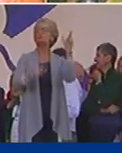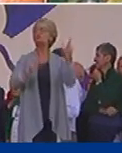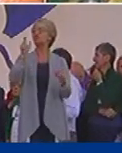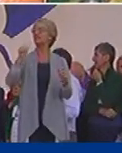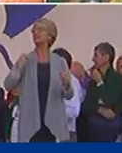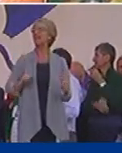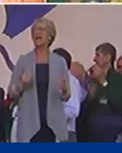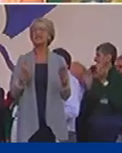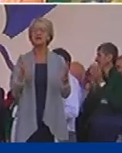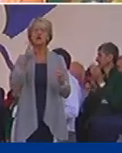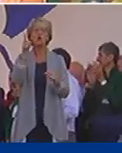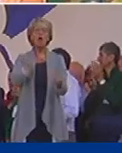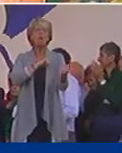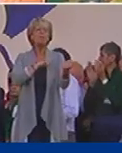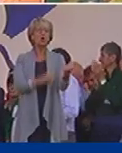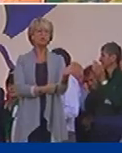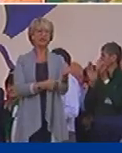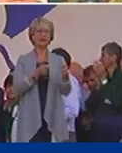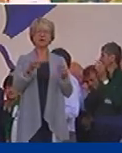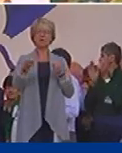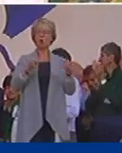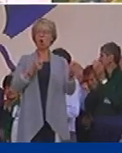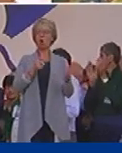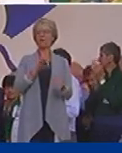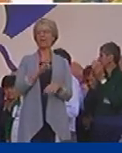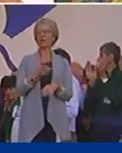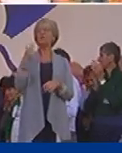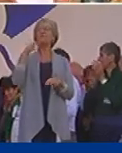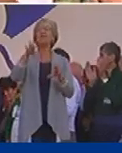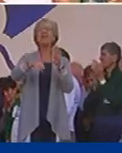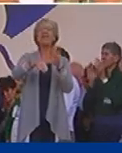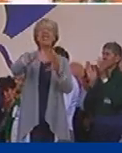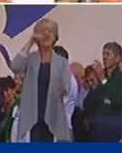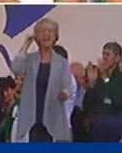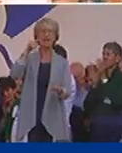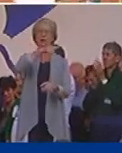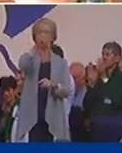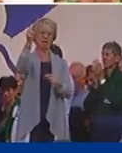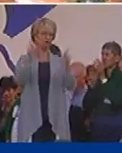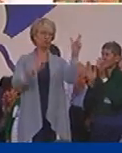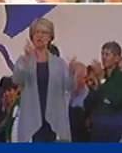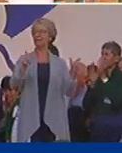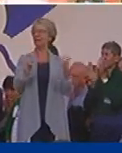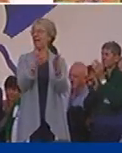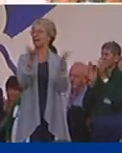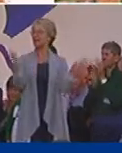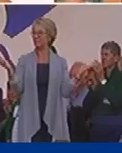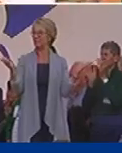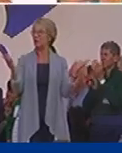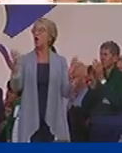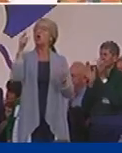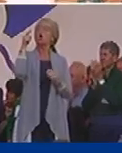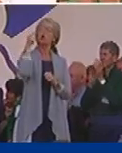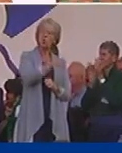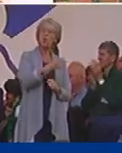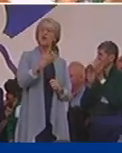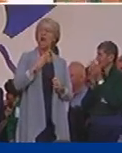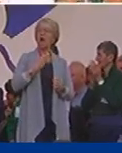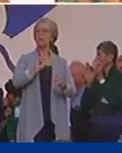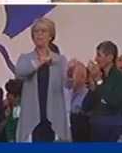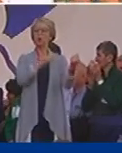ed è lui che ha poteri di governo, viene eletto direttamente dai cittadini ed è lui che ha poteri di